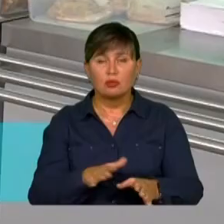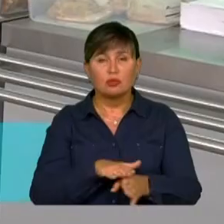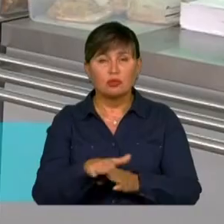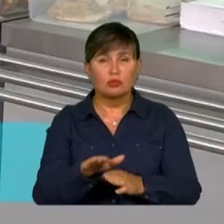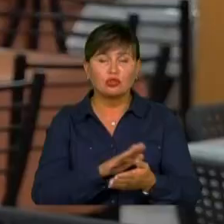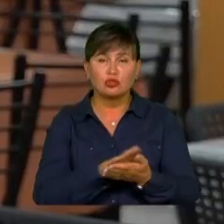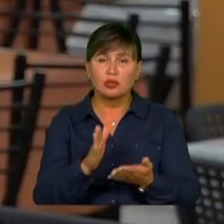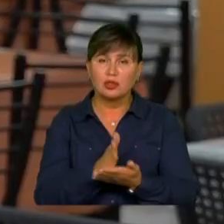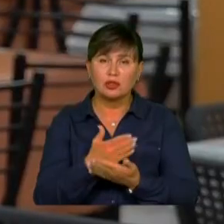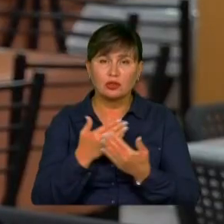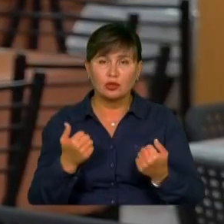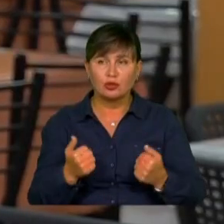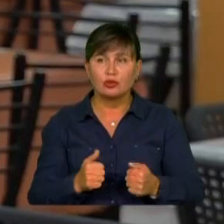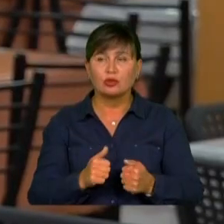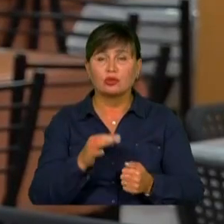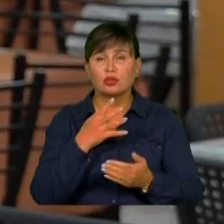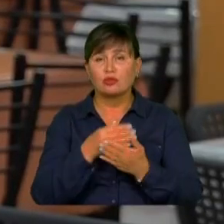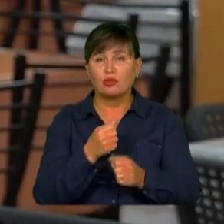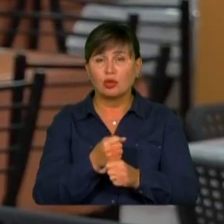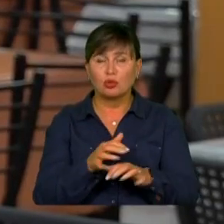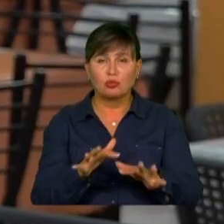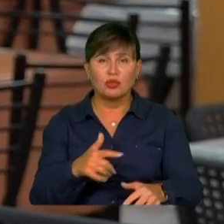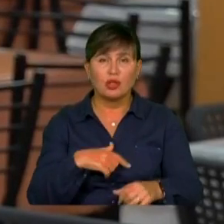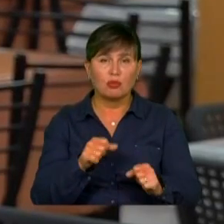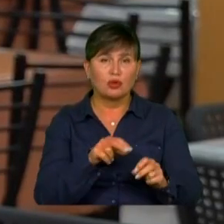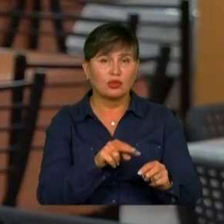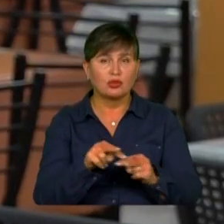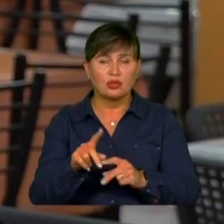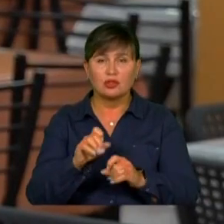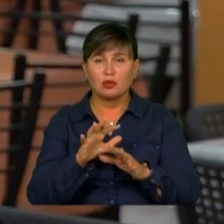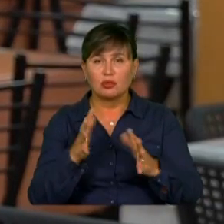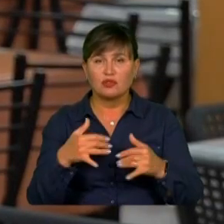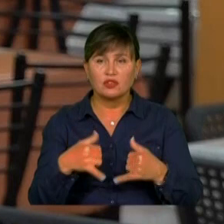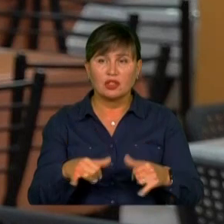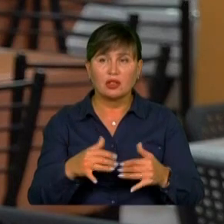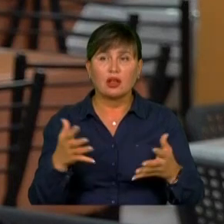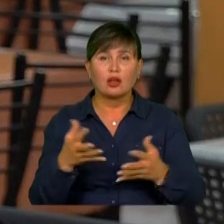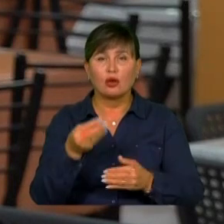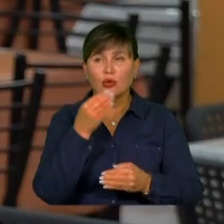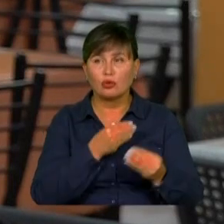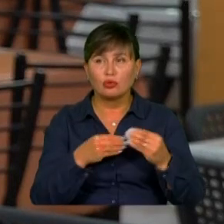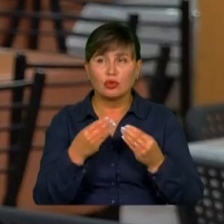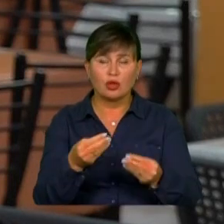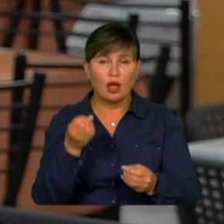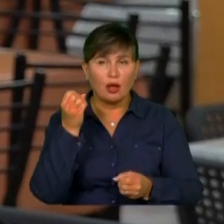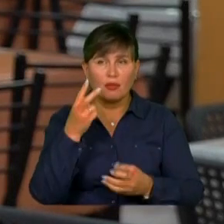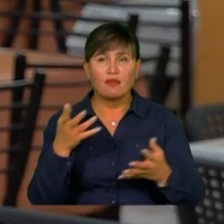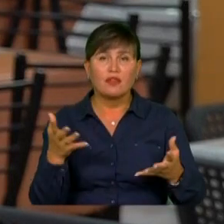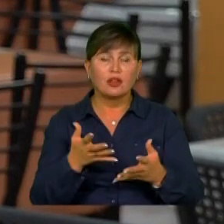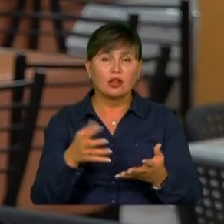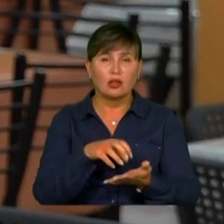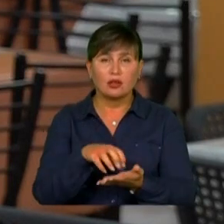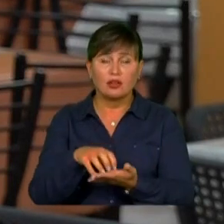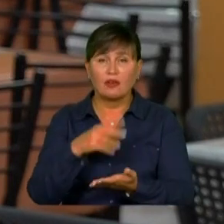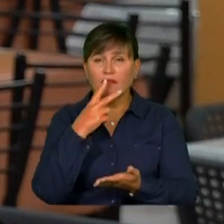на кухне. Со своего рабочего места я могу следить за происходящим в столовой. Какую еду сегодня подают на обед и в каких порциях.